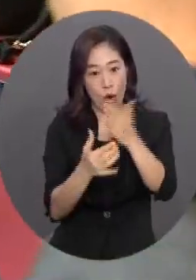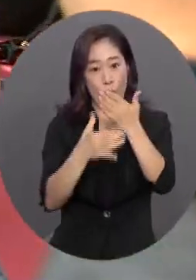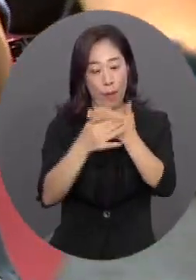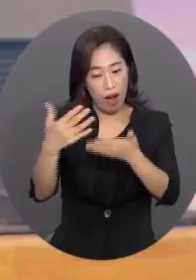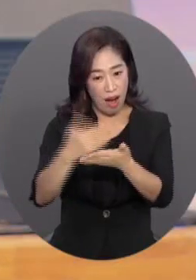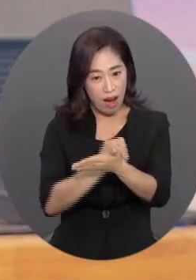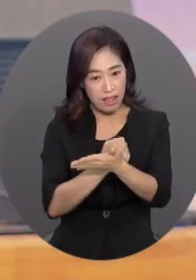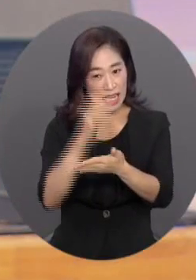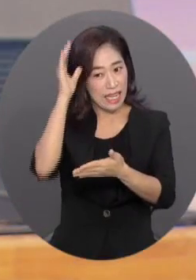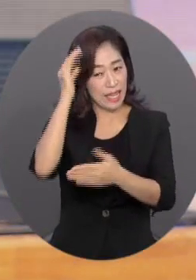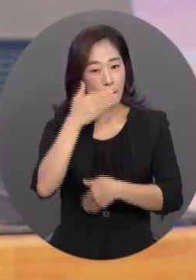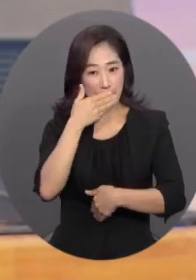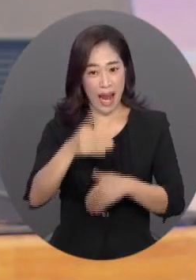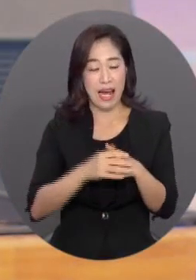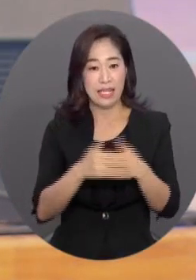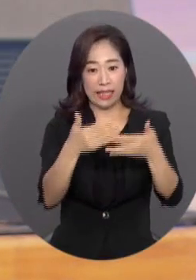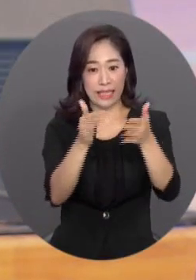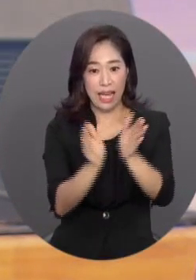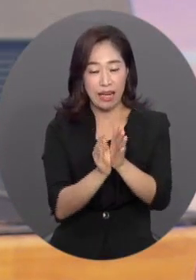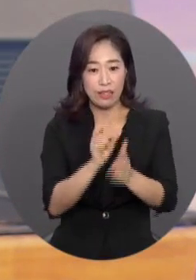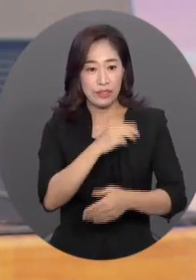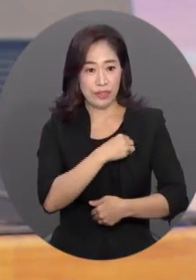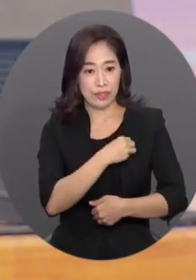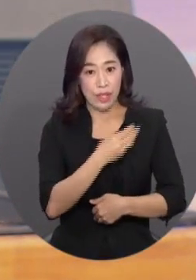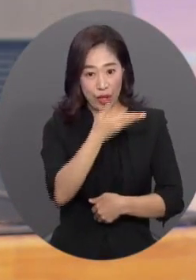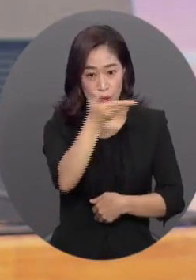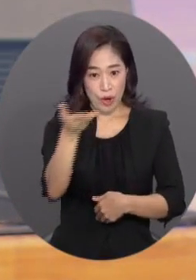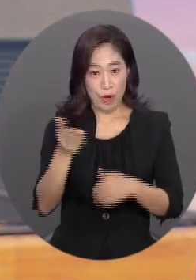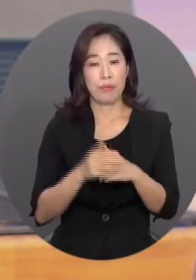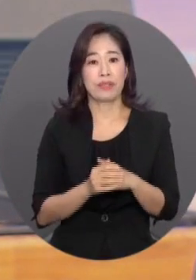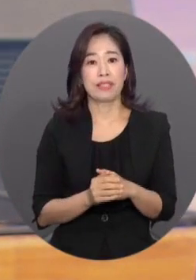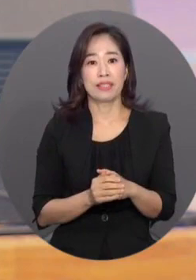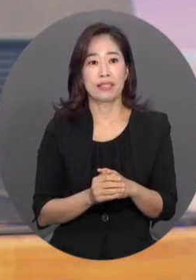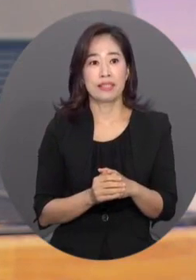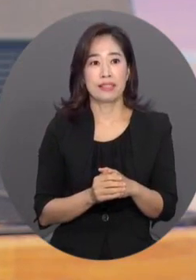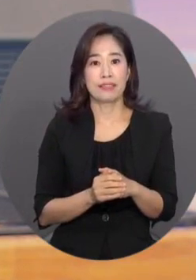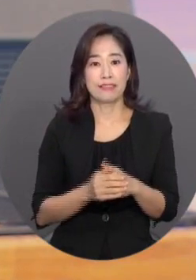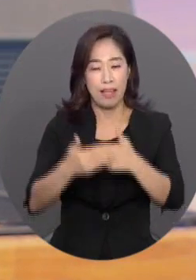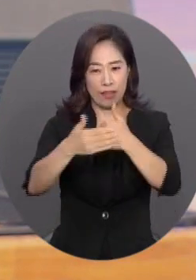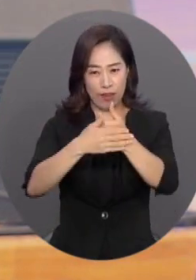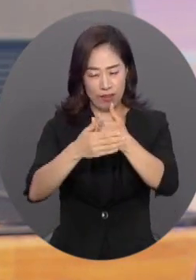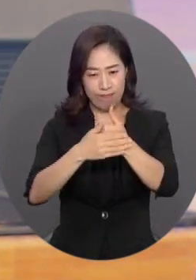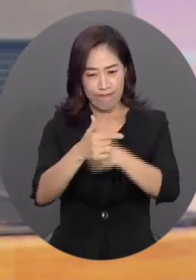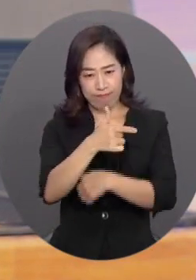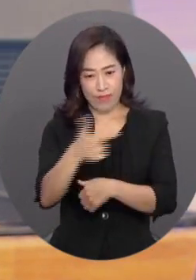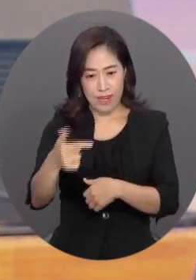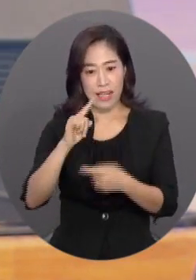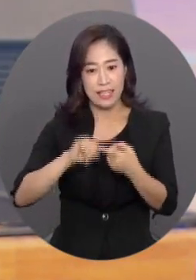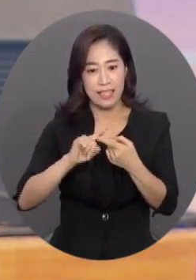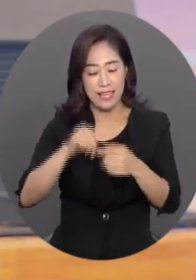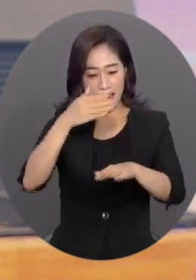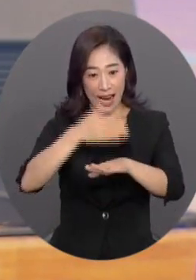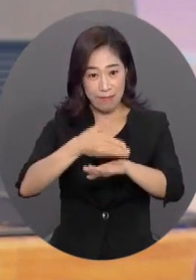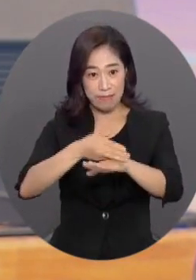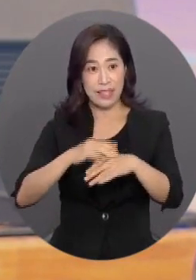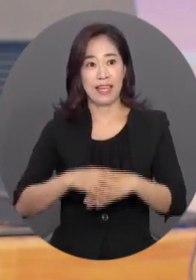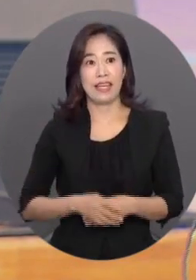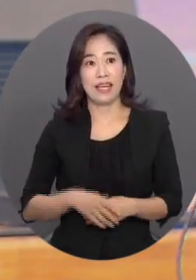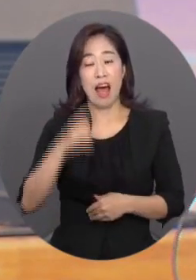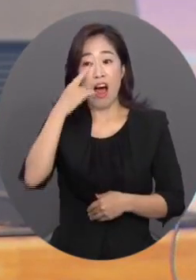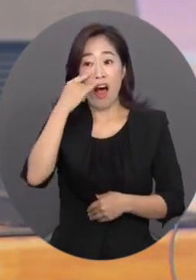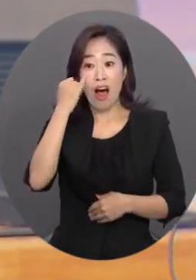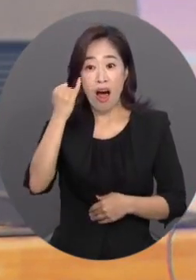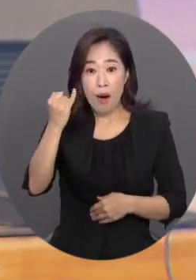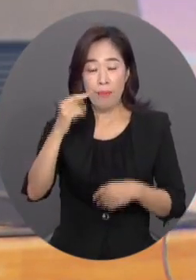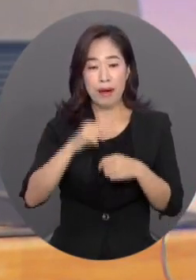됐습니다. 우리 당원 동지 여러분들의 높은 지지에 진심으로 감사드립니다. 어머니의